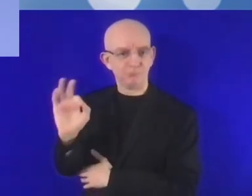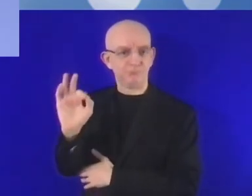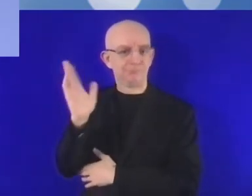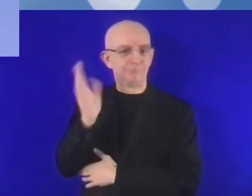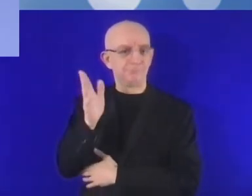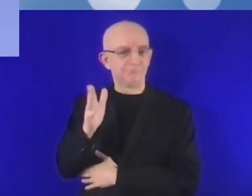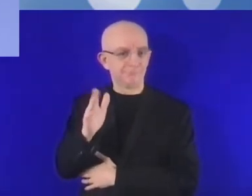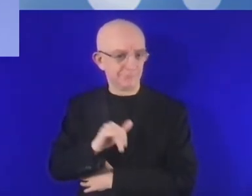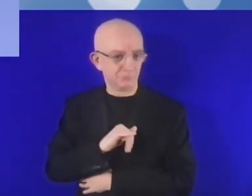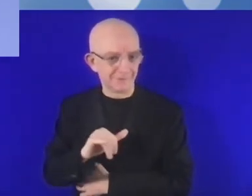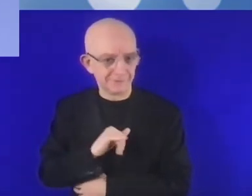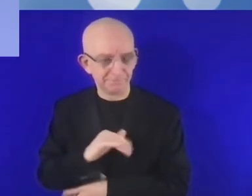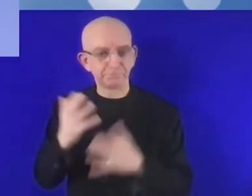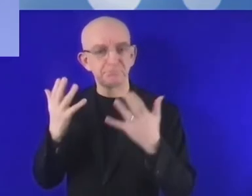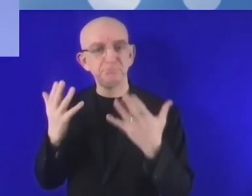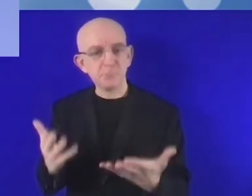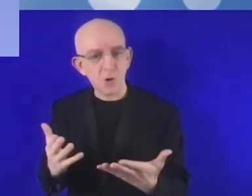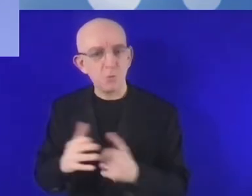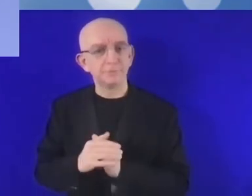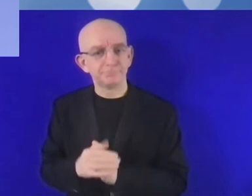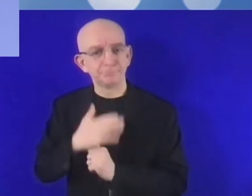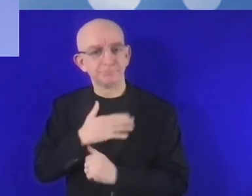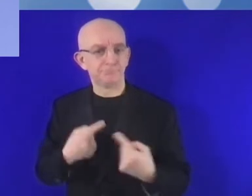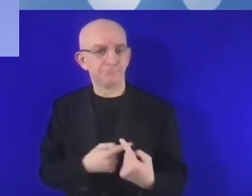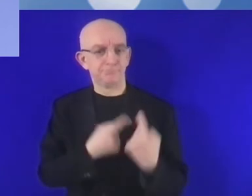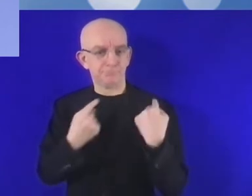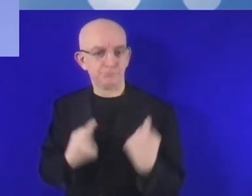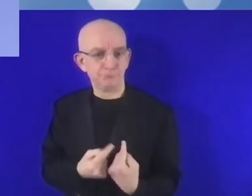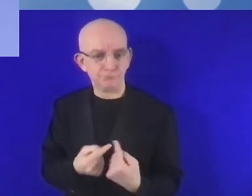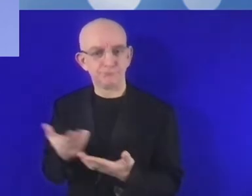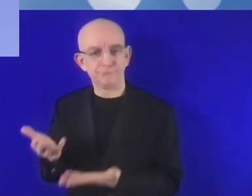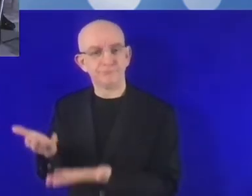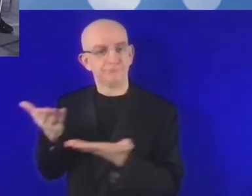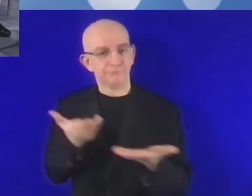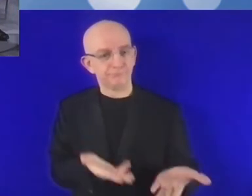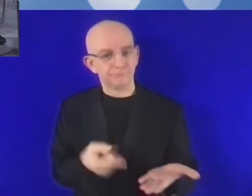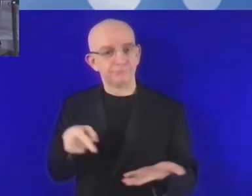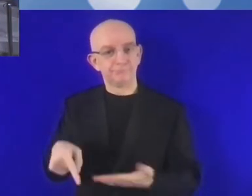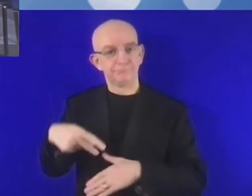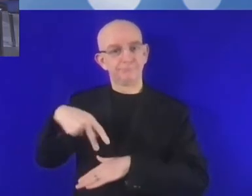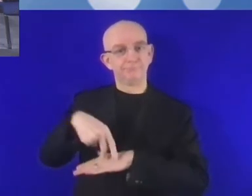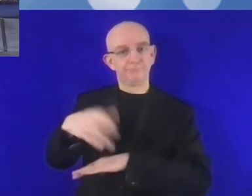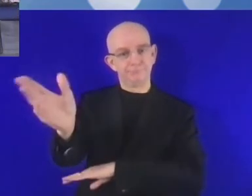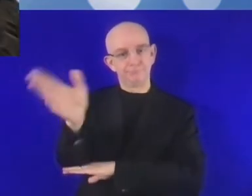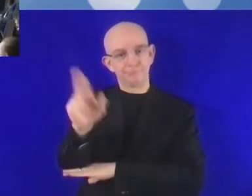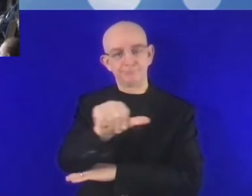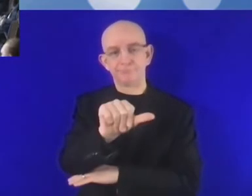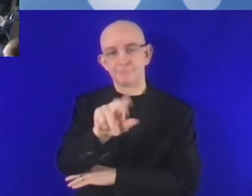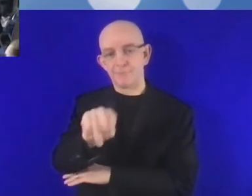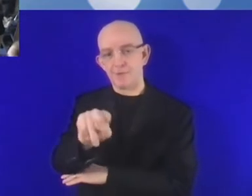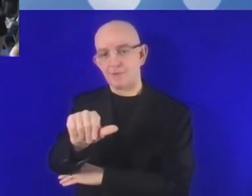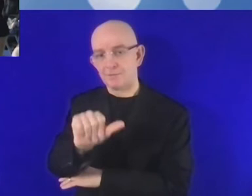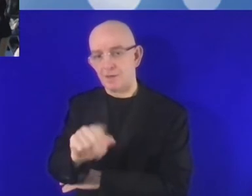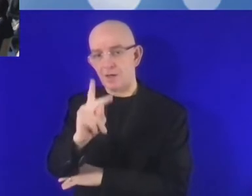والملاحظات المثيرة للاهتمام. أما الآن فأدعو للمسرح هنا السيدة كاماسا،